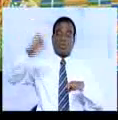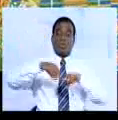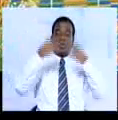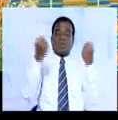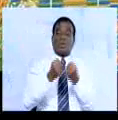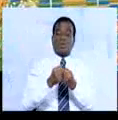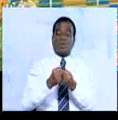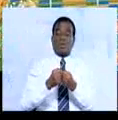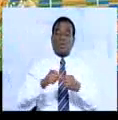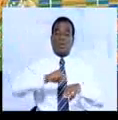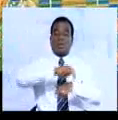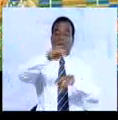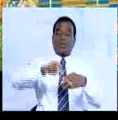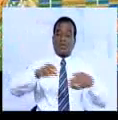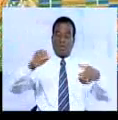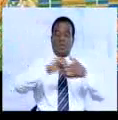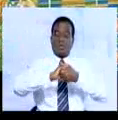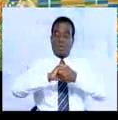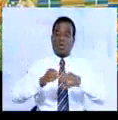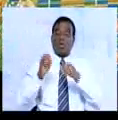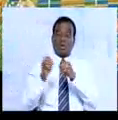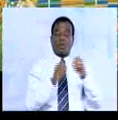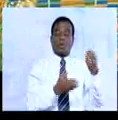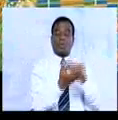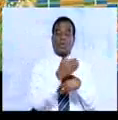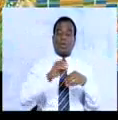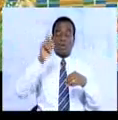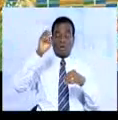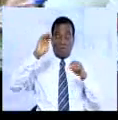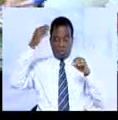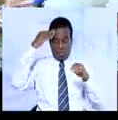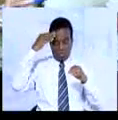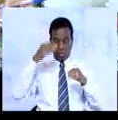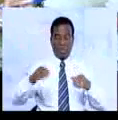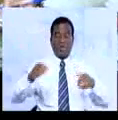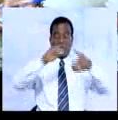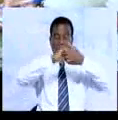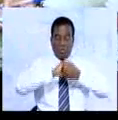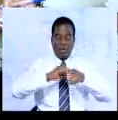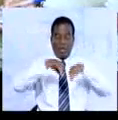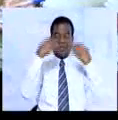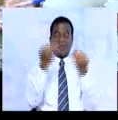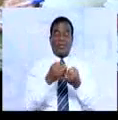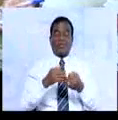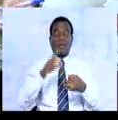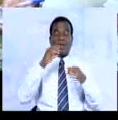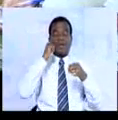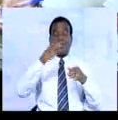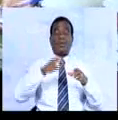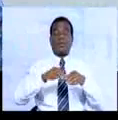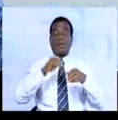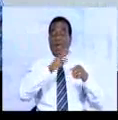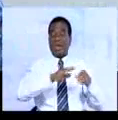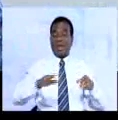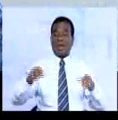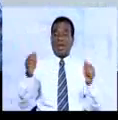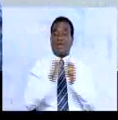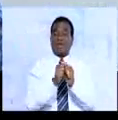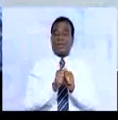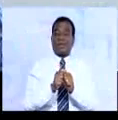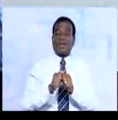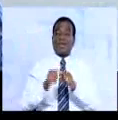national de la solidarité, organisé par le ministère de la Solidarité, de la Famille, de la Femme et de l'Enfant, en partenariat avec